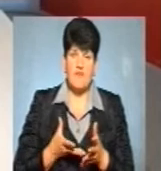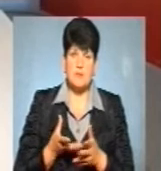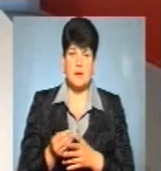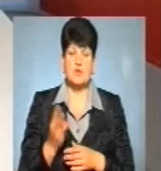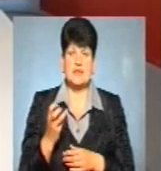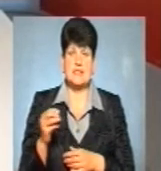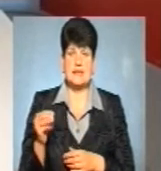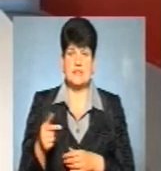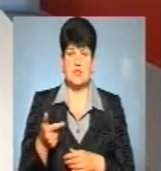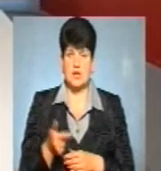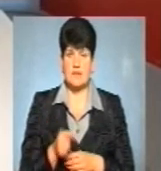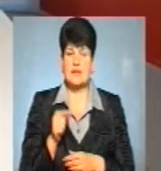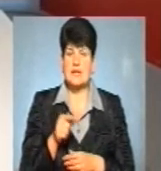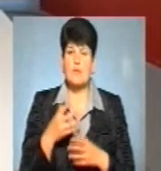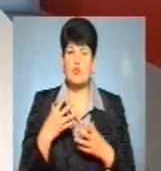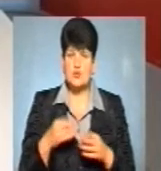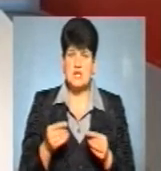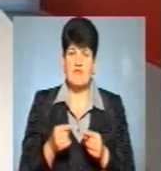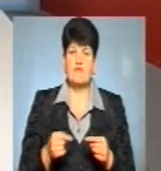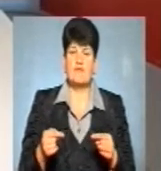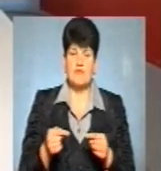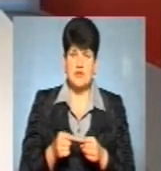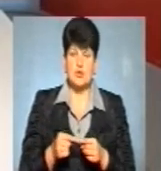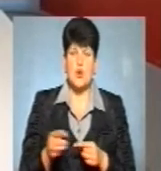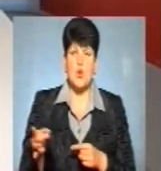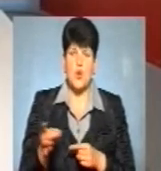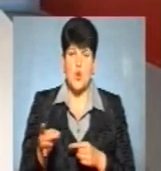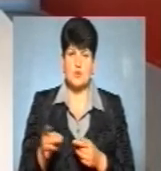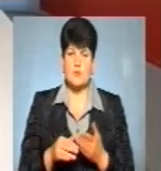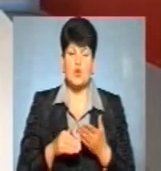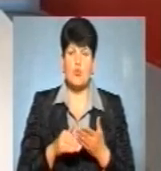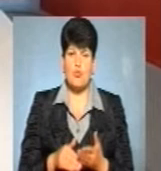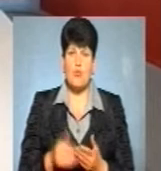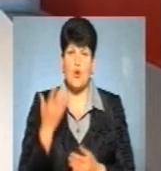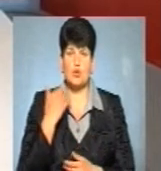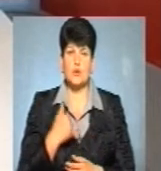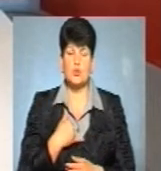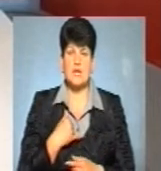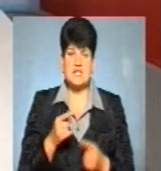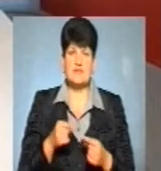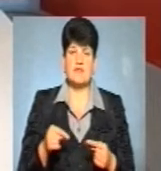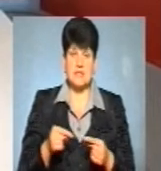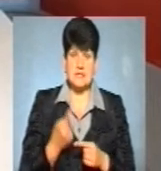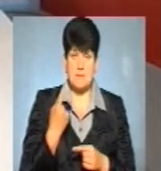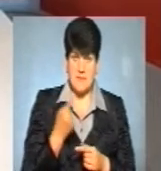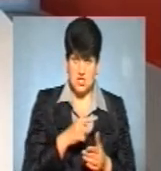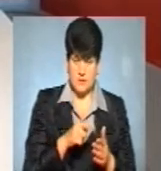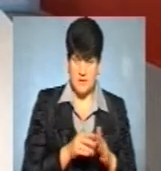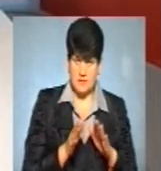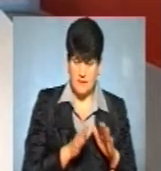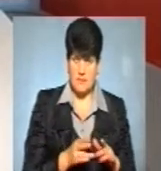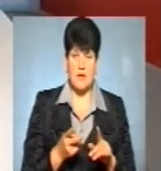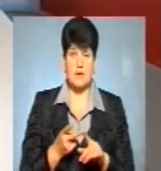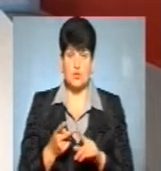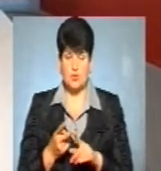300 тисяч гривень. Тобто там вже визначено безпосередньо розмір допомоги. Коли так у нас буде визначено, це моє перше запитання. І ще одне,